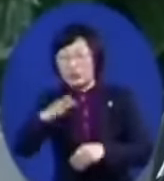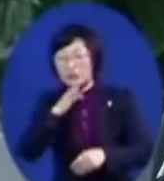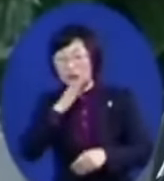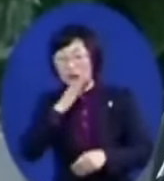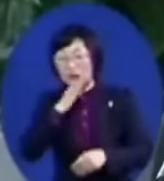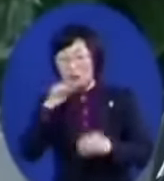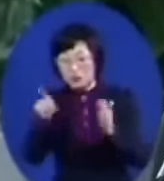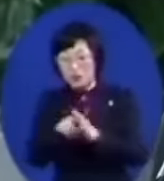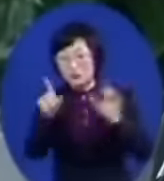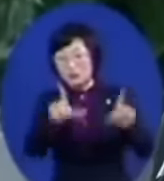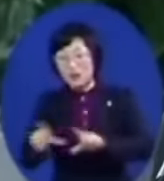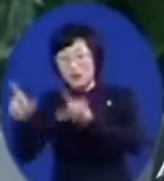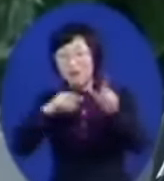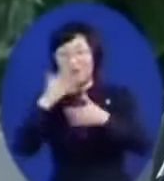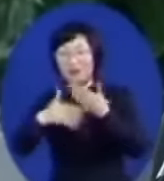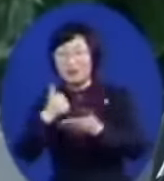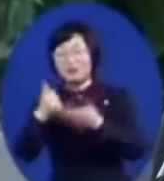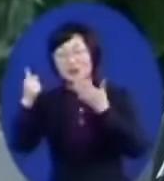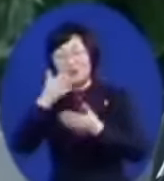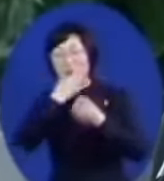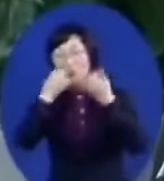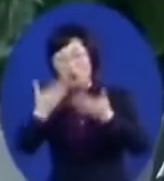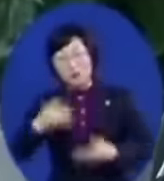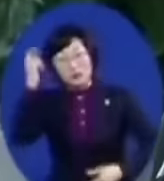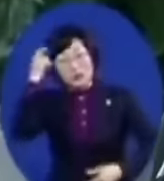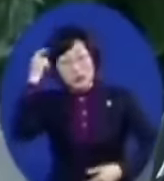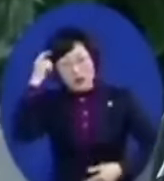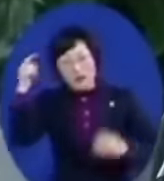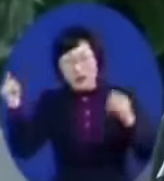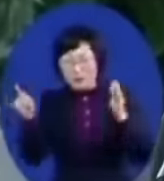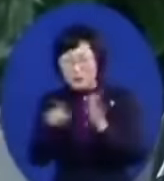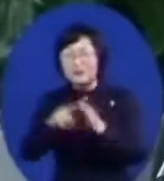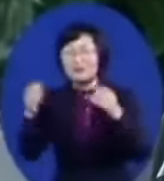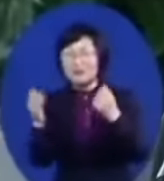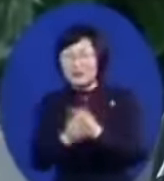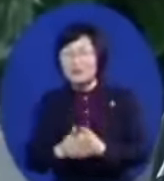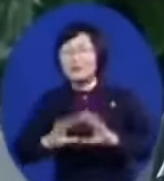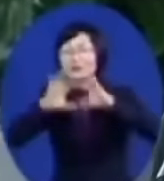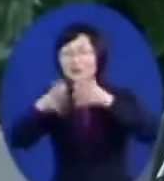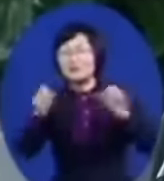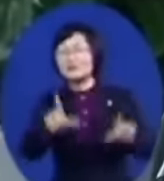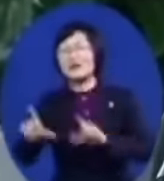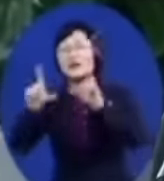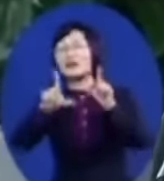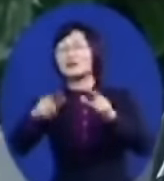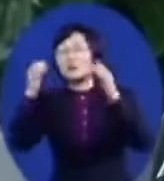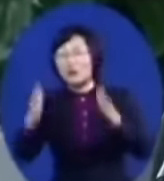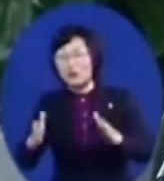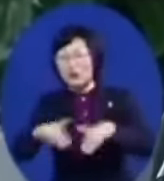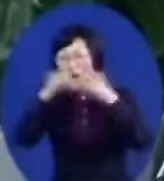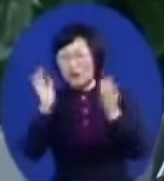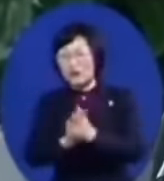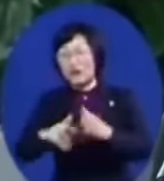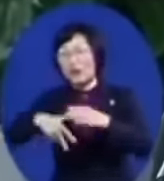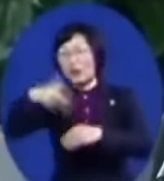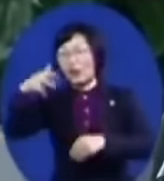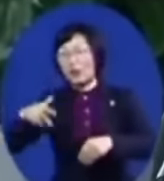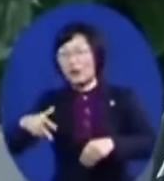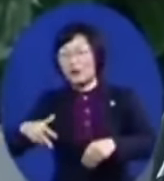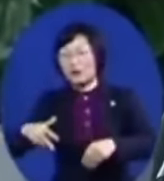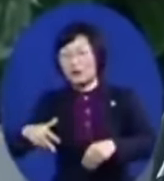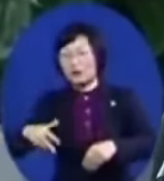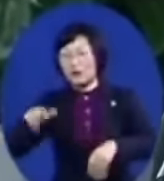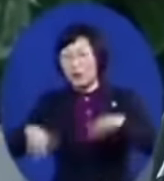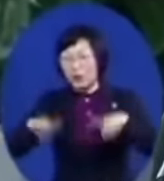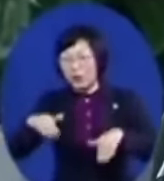생활이요 하나님께 복받는 생활이라고 믿기 때문에 이 세상에 사는 동안 다 잃어버리고 빈손 들고